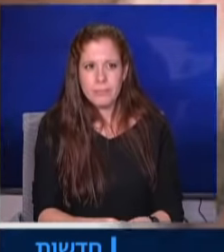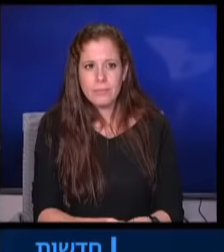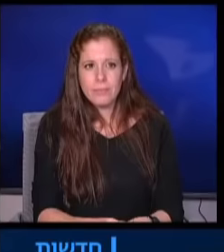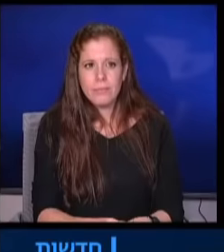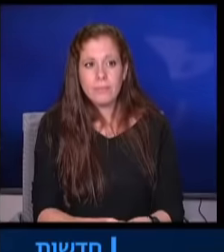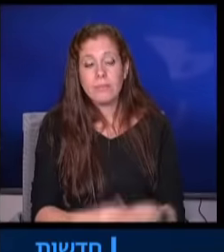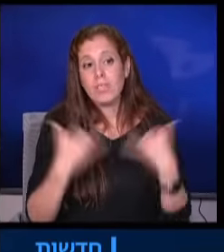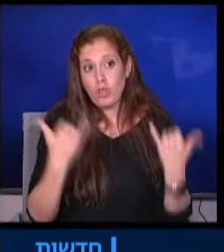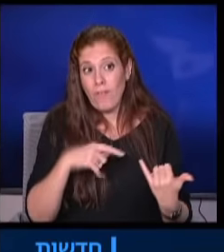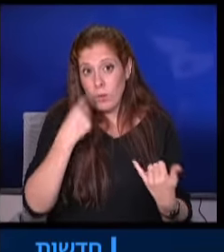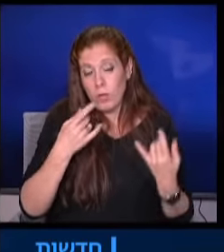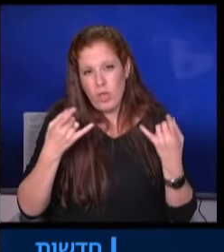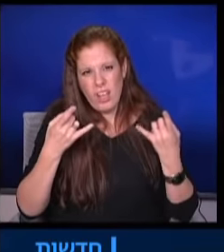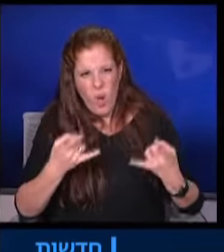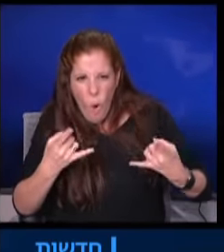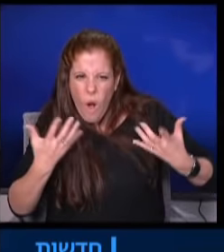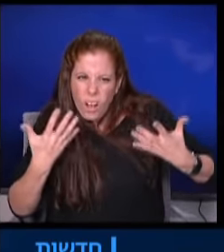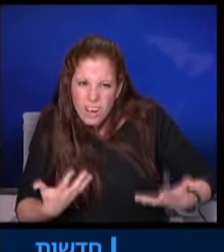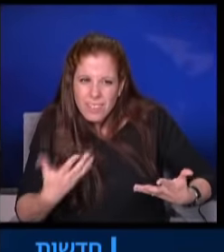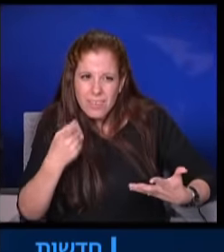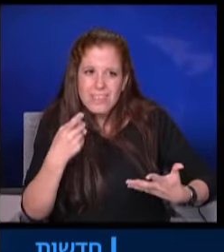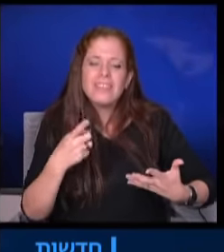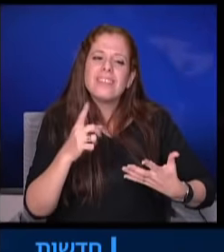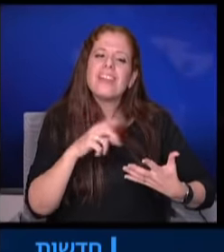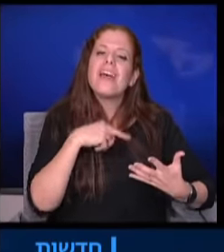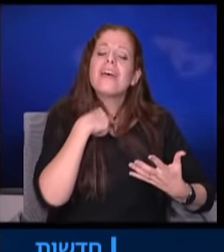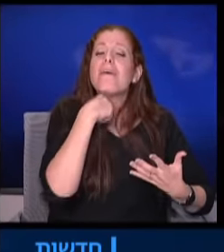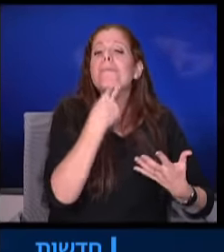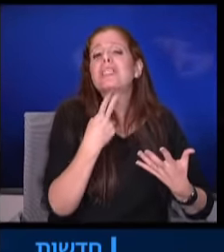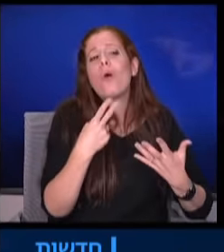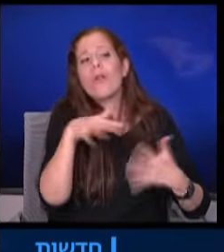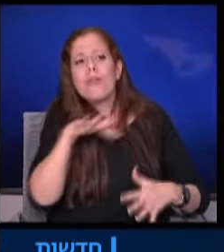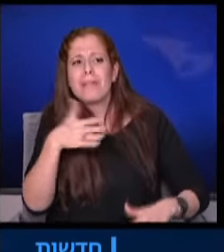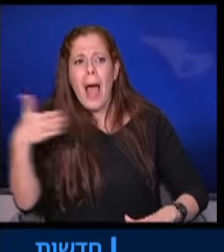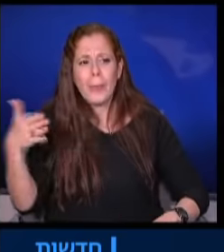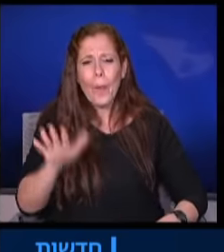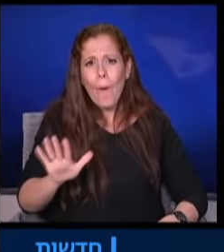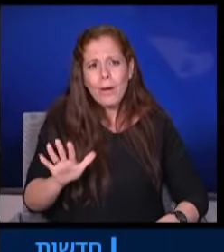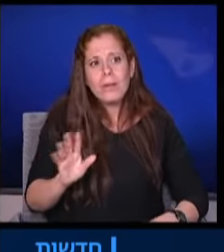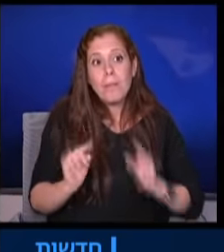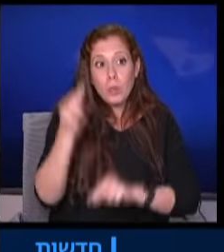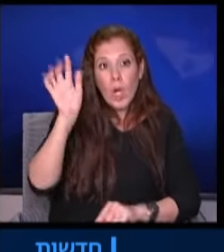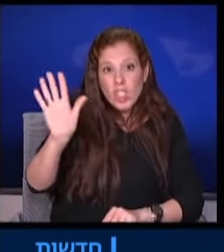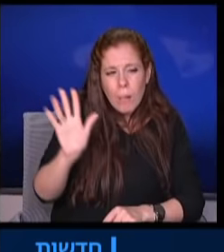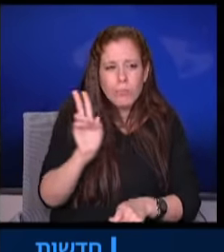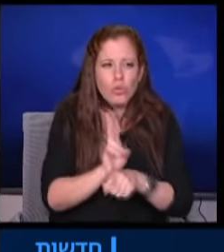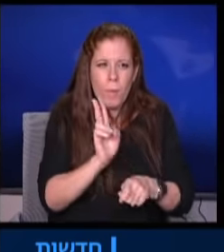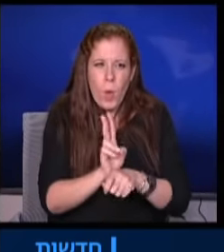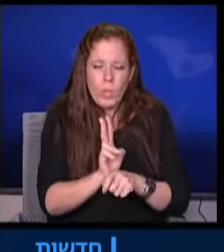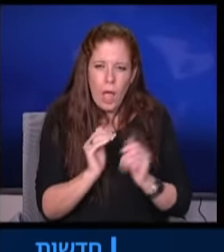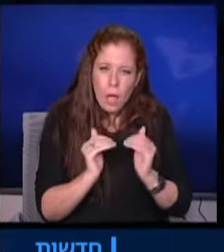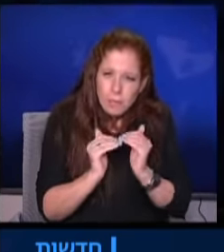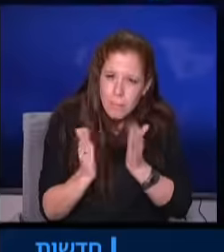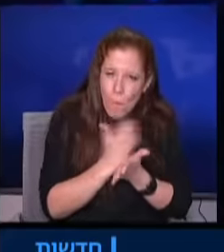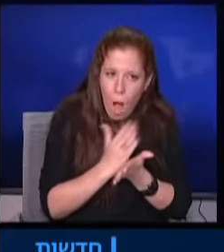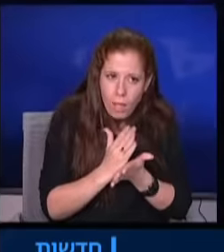Now I say actually heavy metal is the soundtrack to the Middle East. It's just what's going on there keeps you on your toes, and this music does as well.